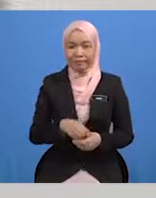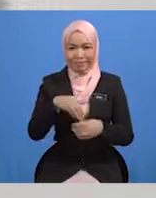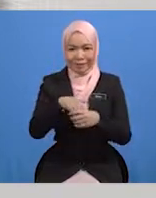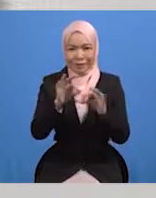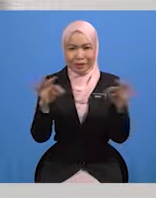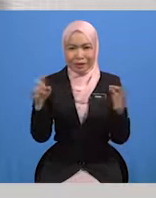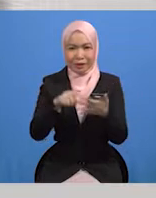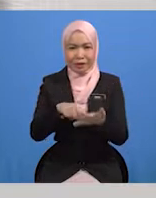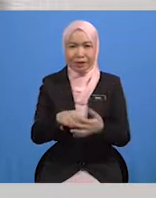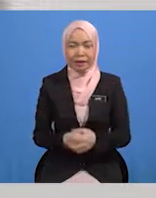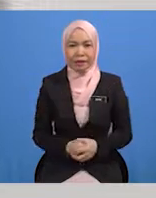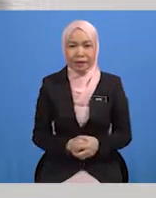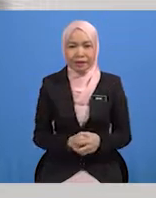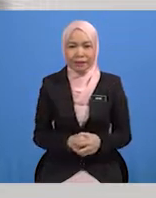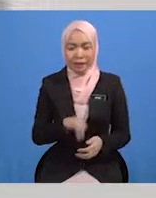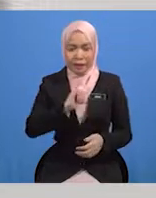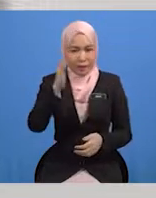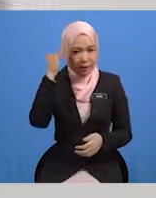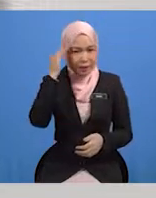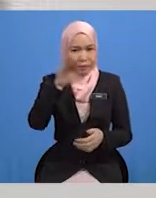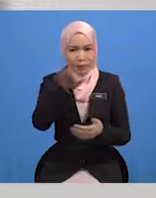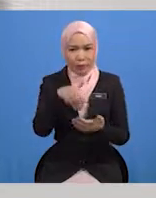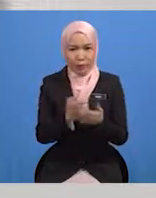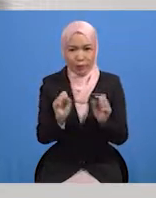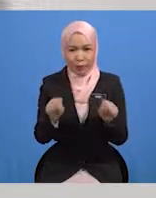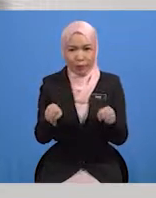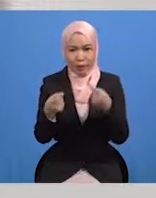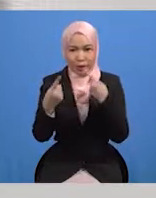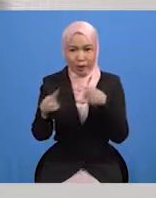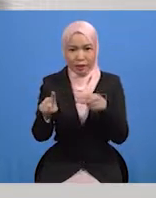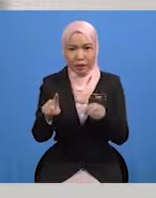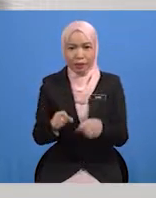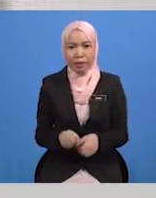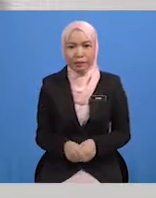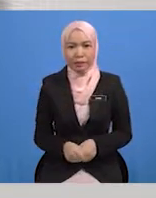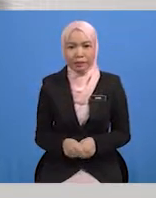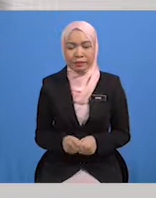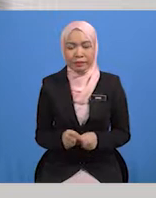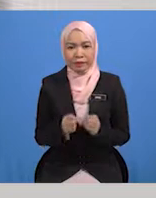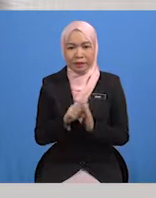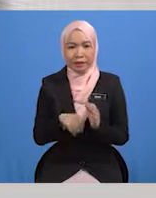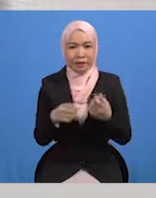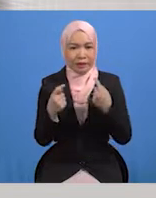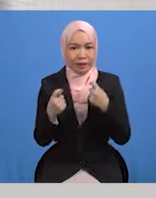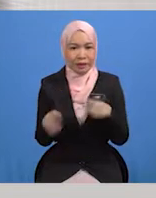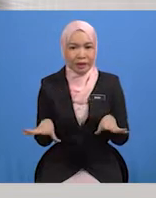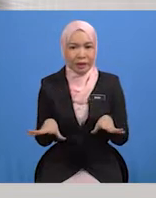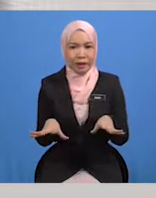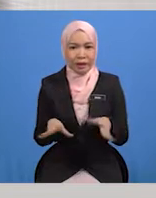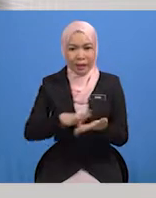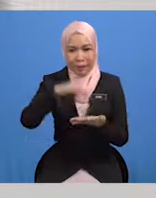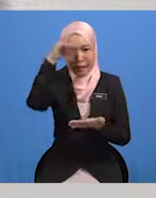Saya pasti pelajar dapat menjawabnya setelah mempelajari tentang watak